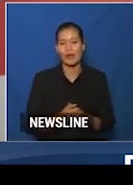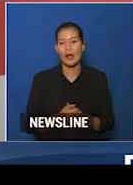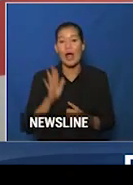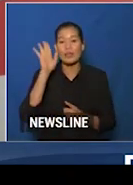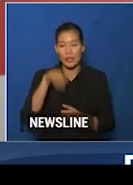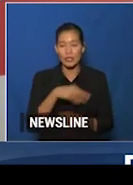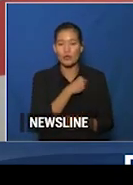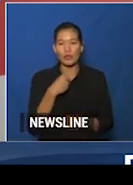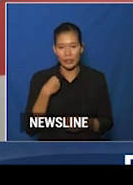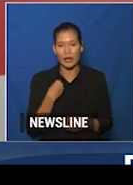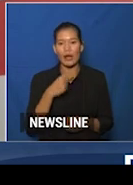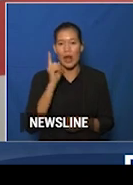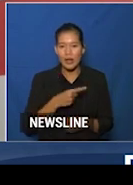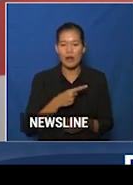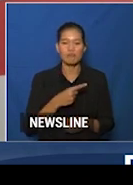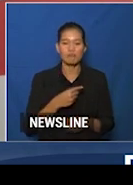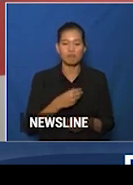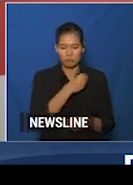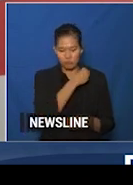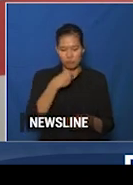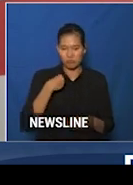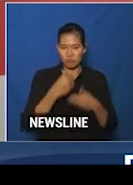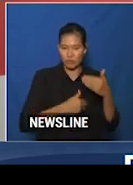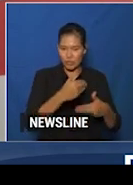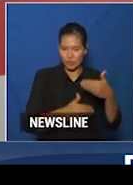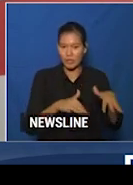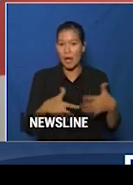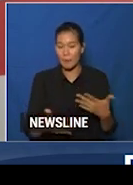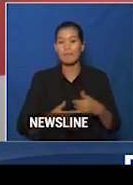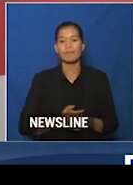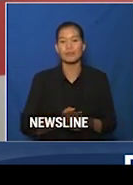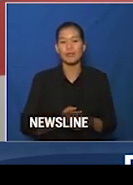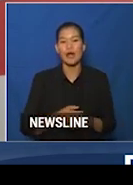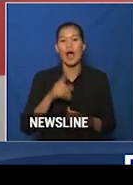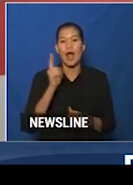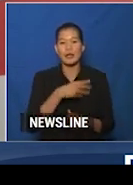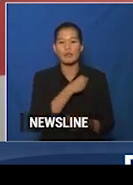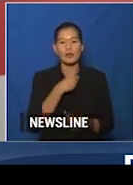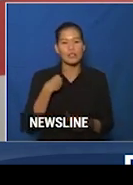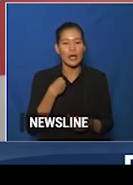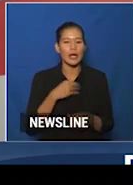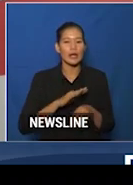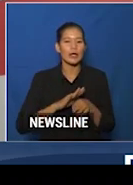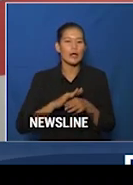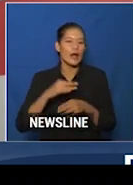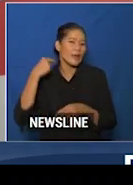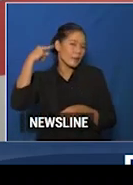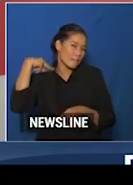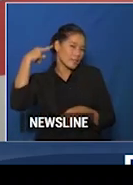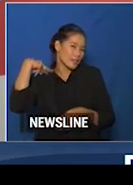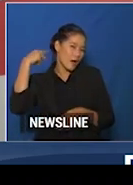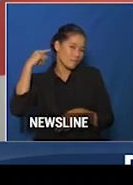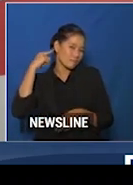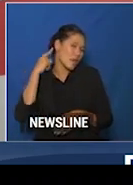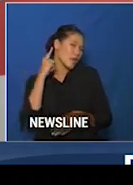nanti akan melaksanakan serangkaian pemeriksaan termasuk diantaranya adalah pemeriksaan usapan dinding belakang hidung dan